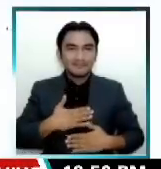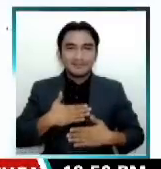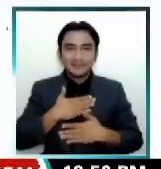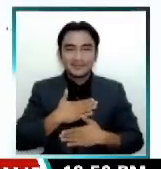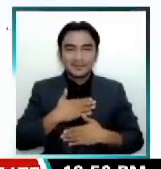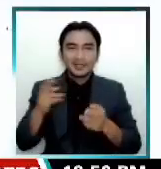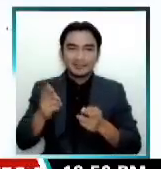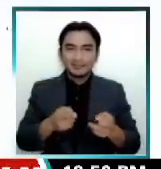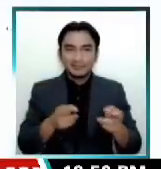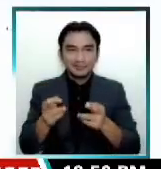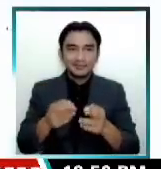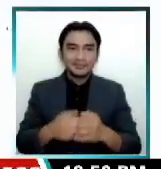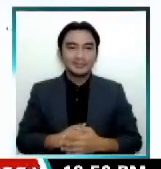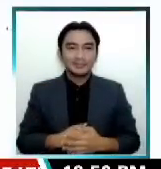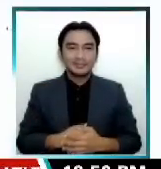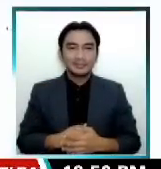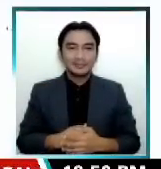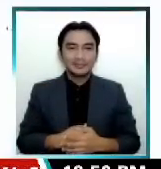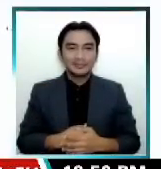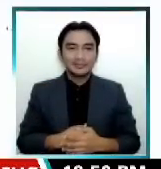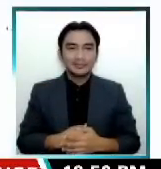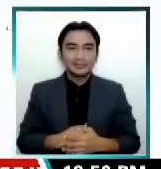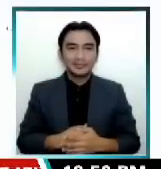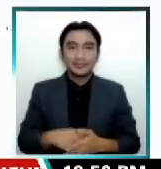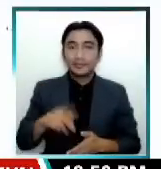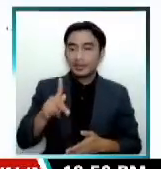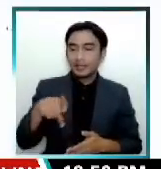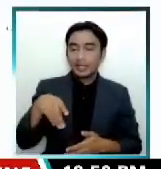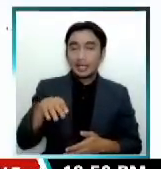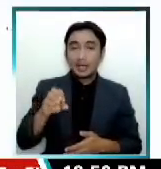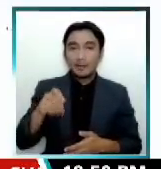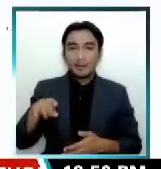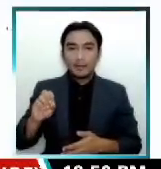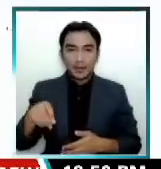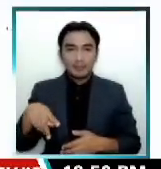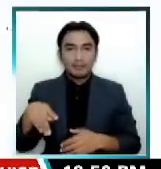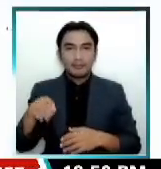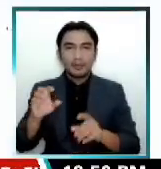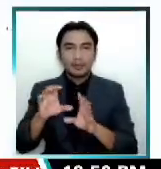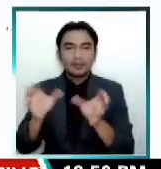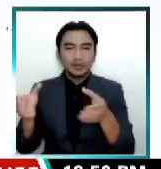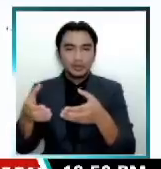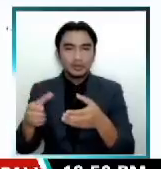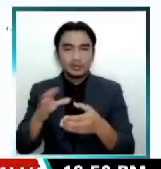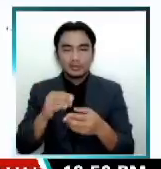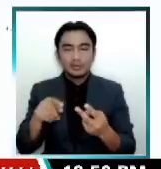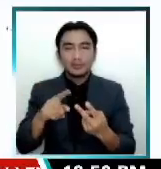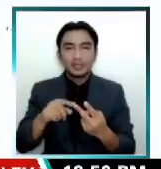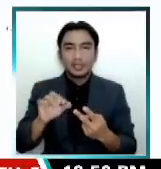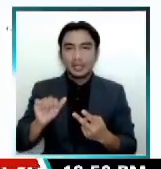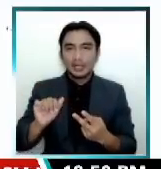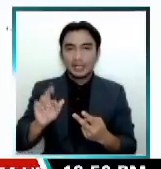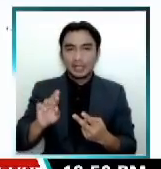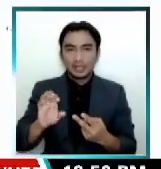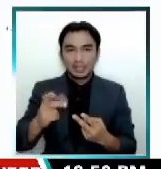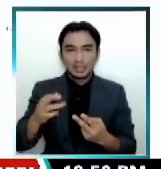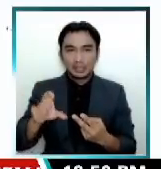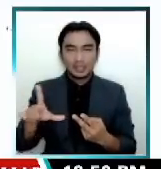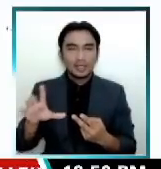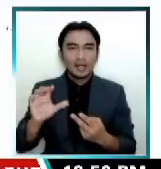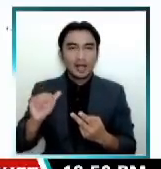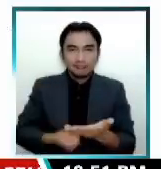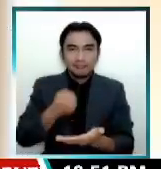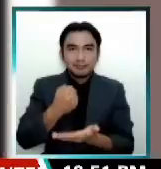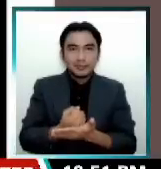What's the latest sa K-pop group na Blackpink at kay Filipina theater star Rachel Ann Go? Alamin yan sa report ni